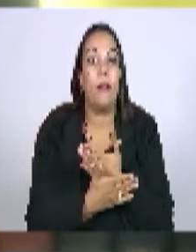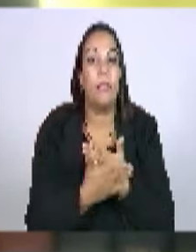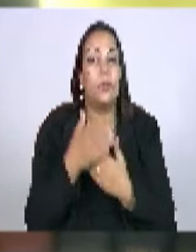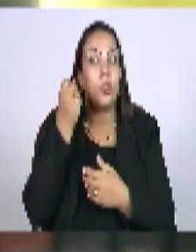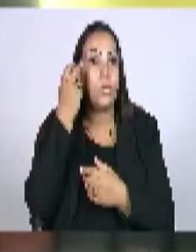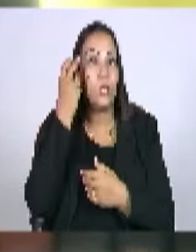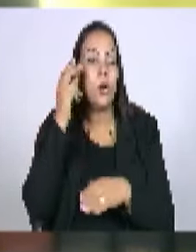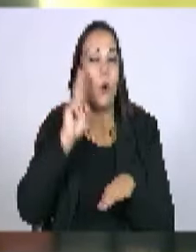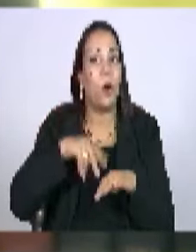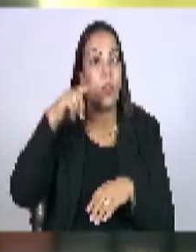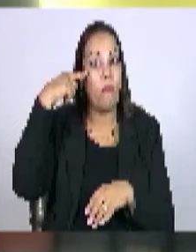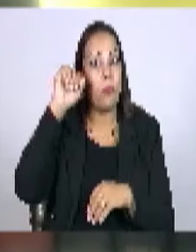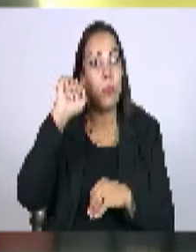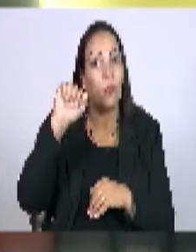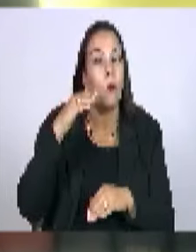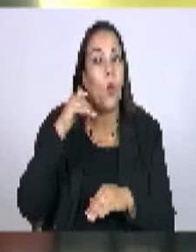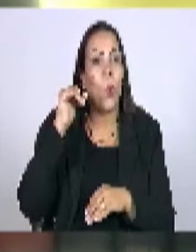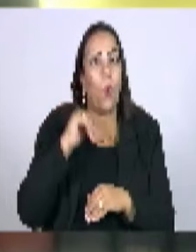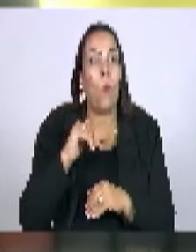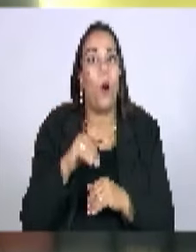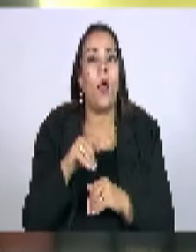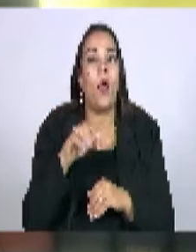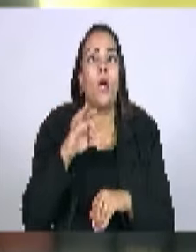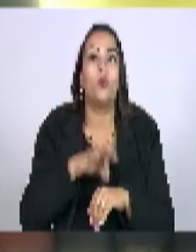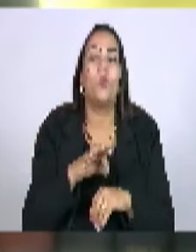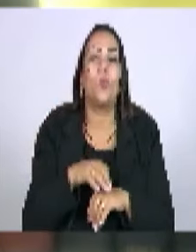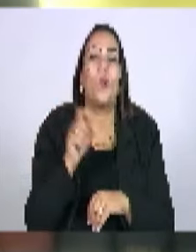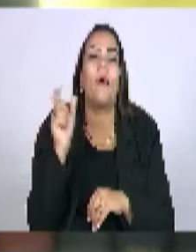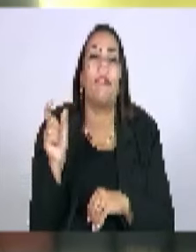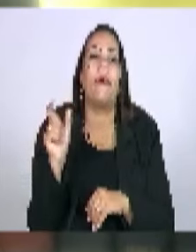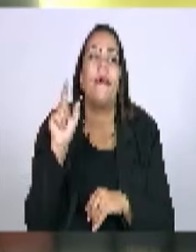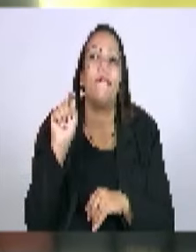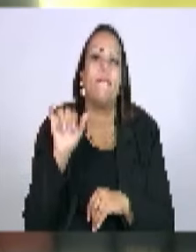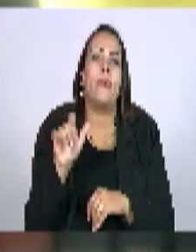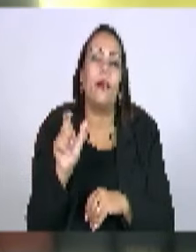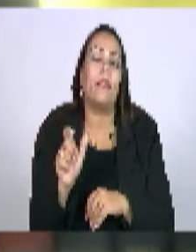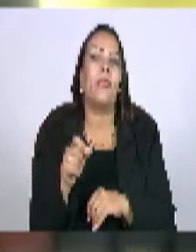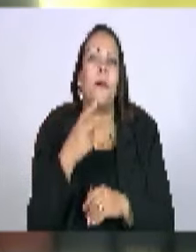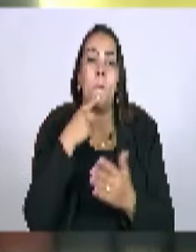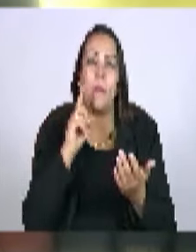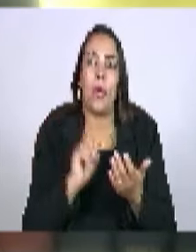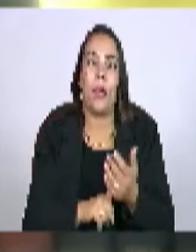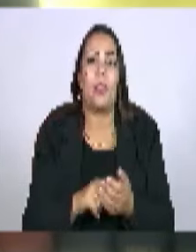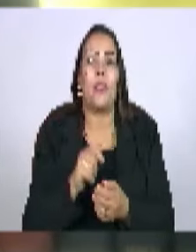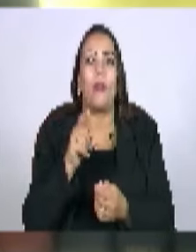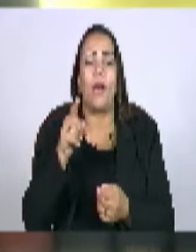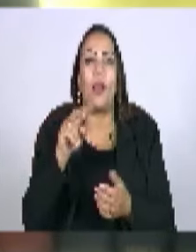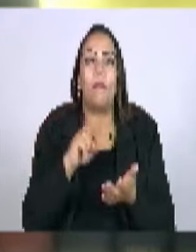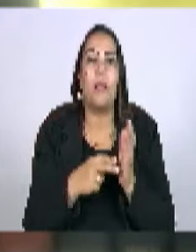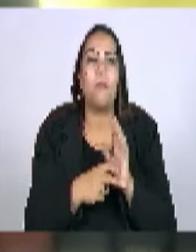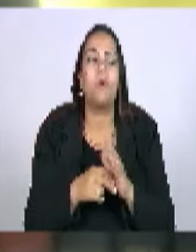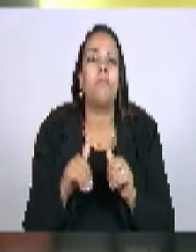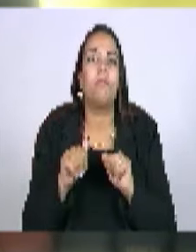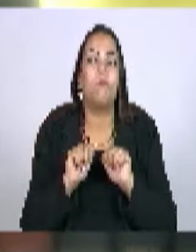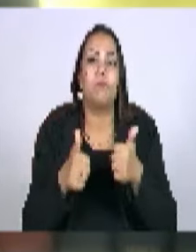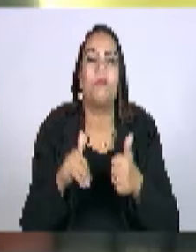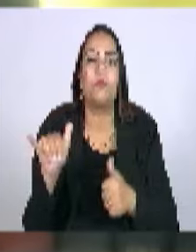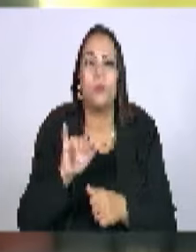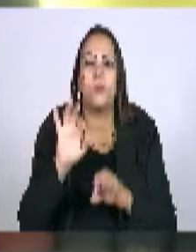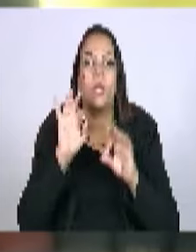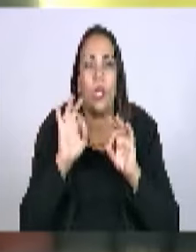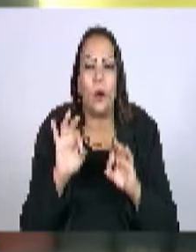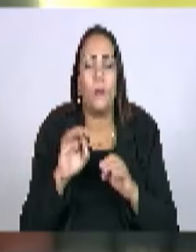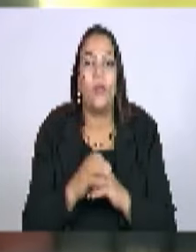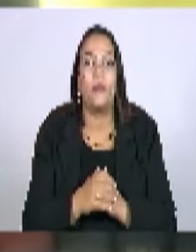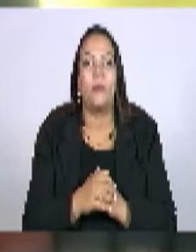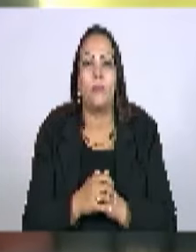وهذا الاعتقاد في الدكتوره نيفين القباش اللي هي بالفعل بتقوم بمسيره مهمه جدا